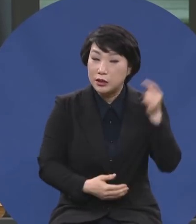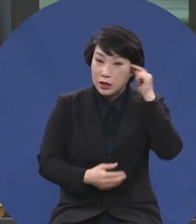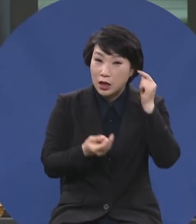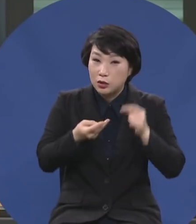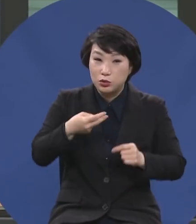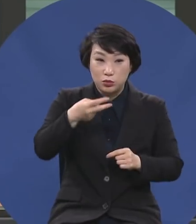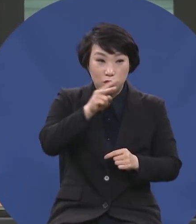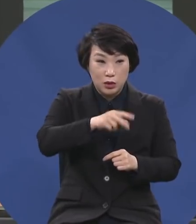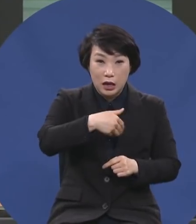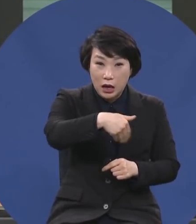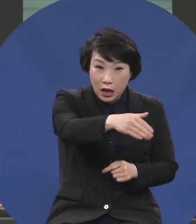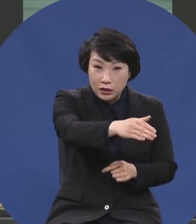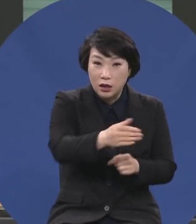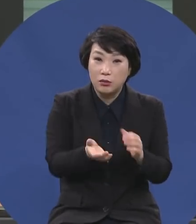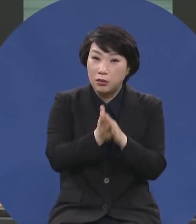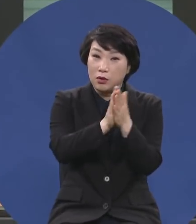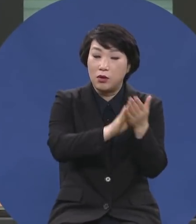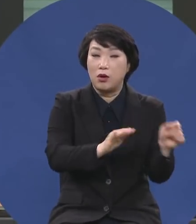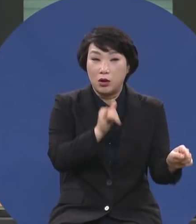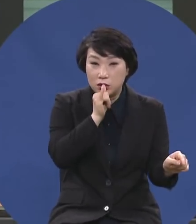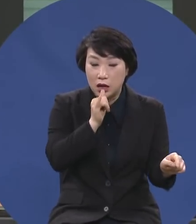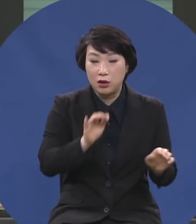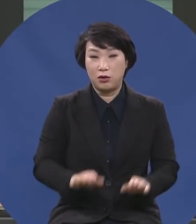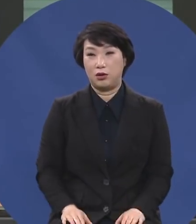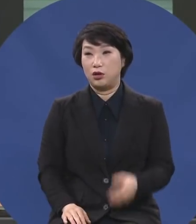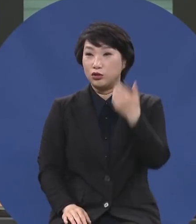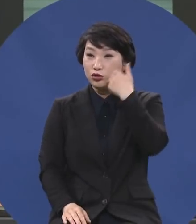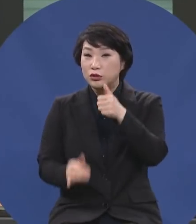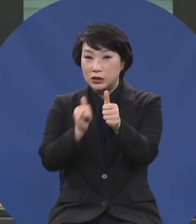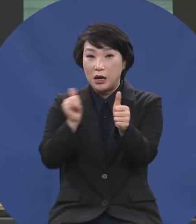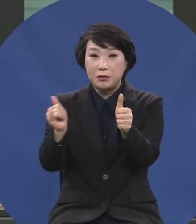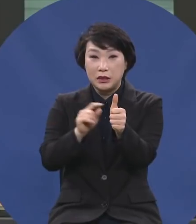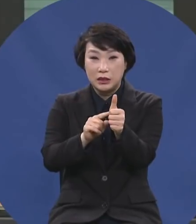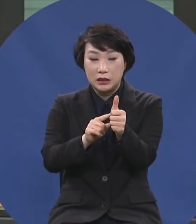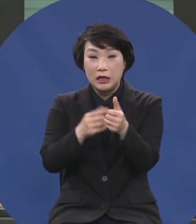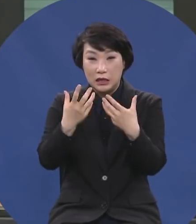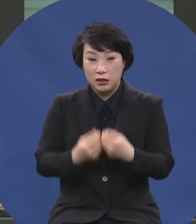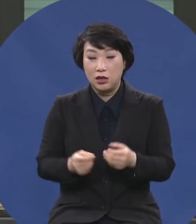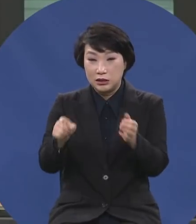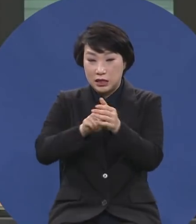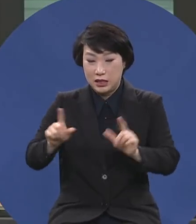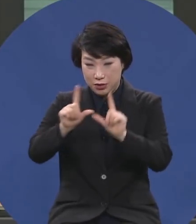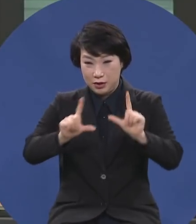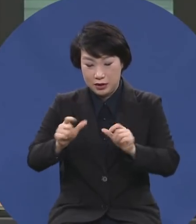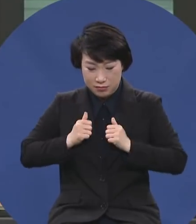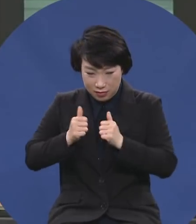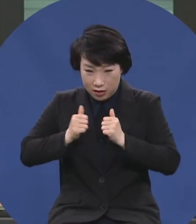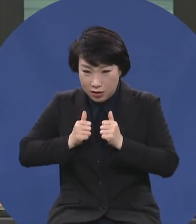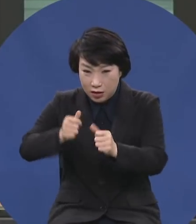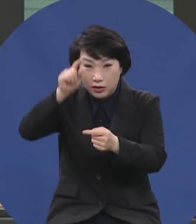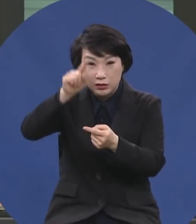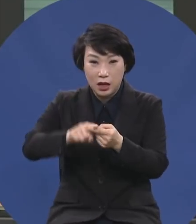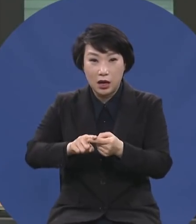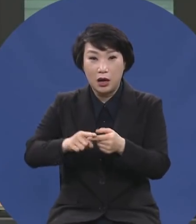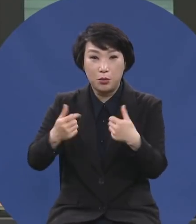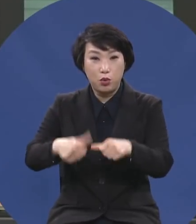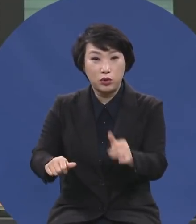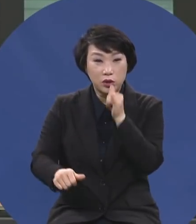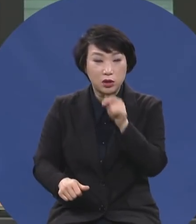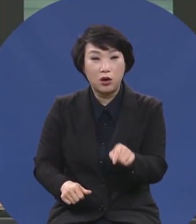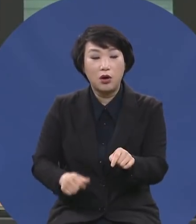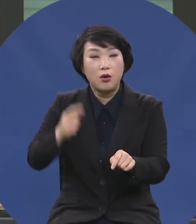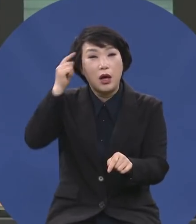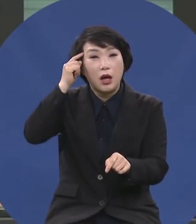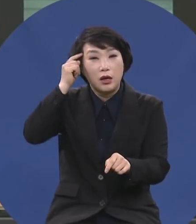돌아가 버린 사람이라 그 말이오. 어떤 사람이 신앙생활을 잘하다가 도중에 그만뒀다면 영의 생각에서